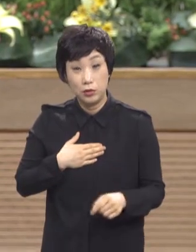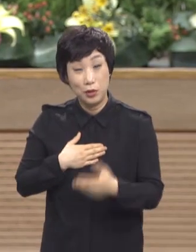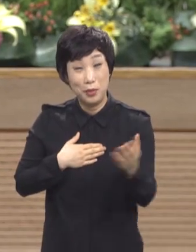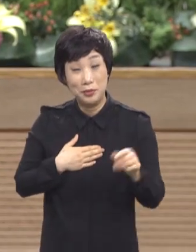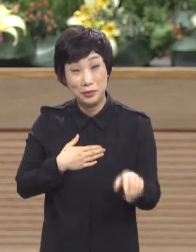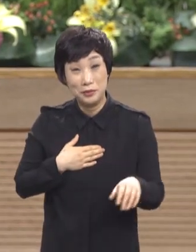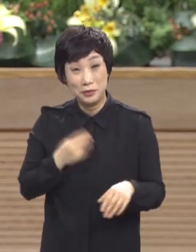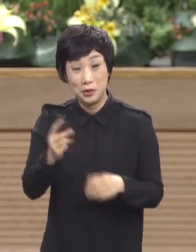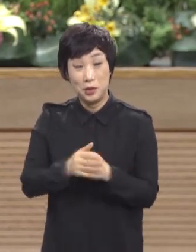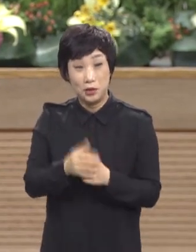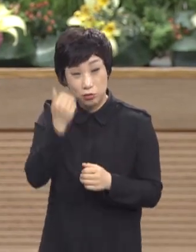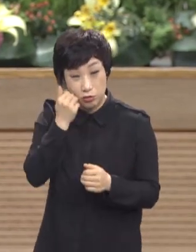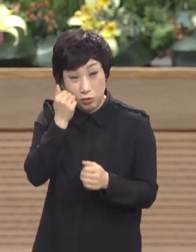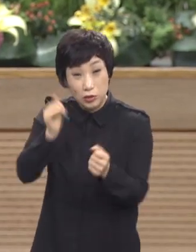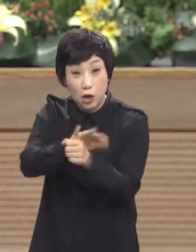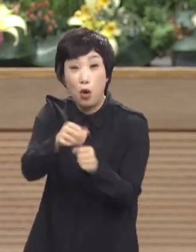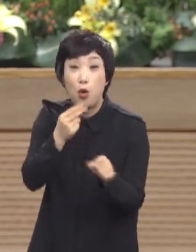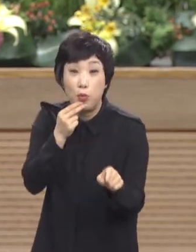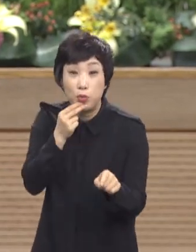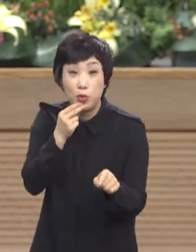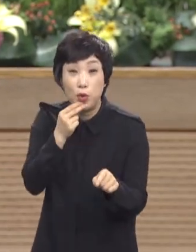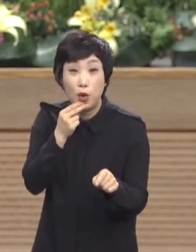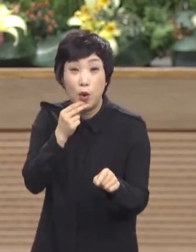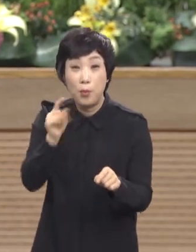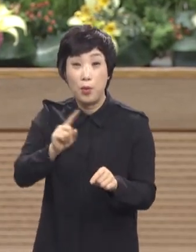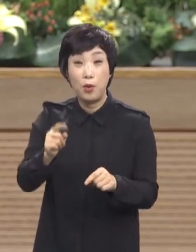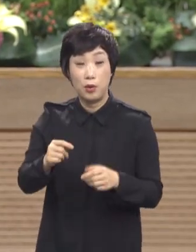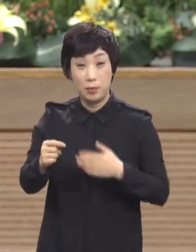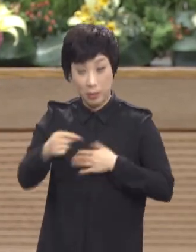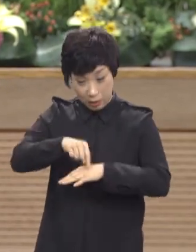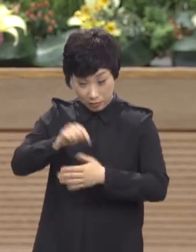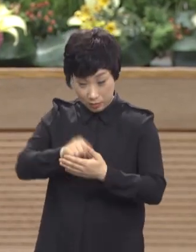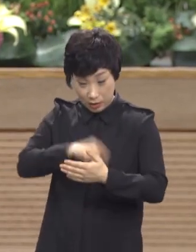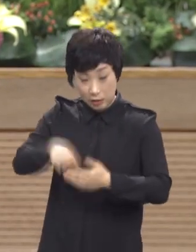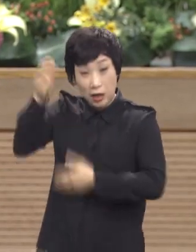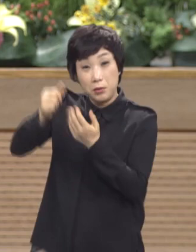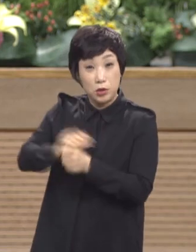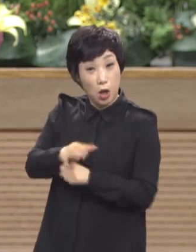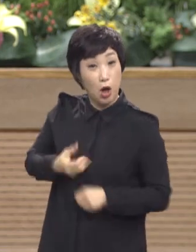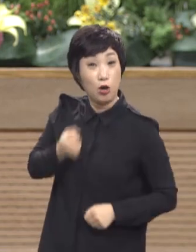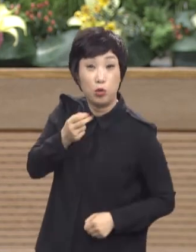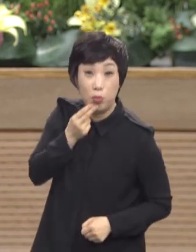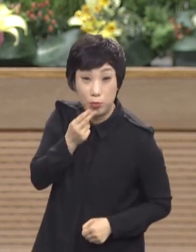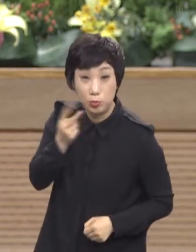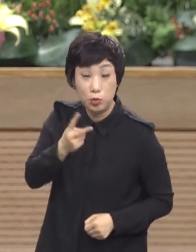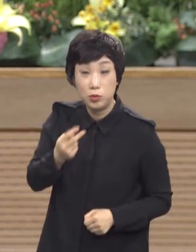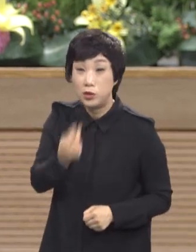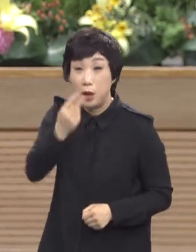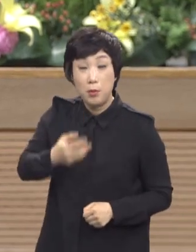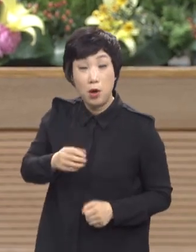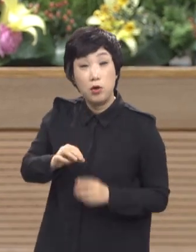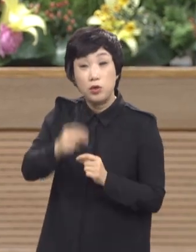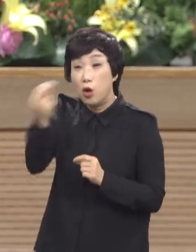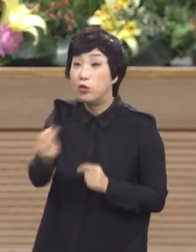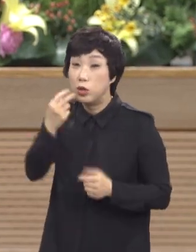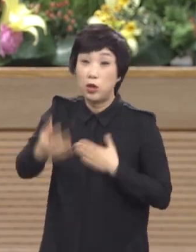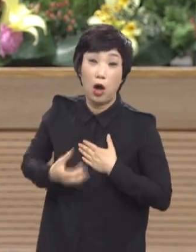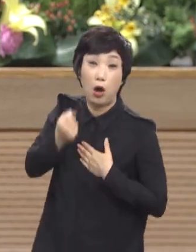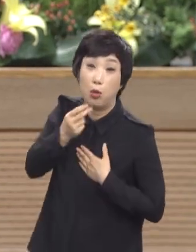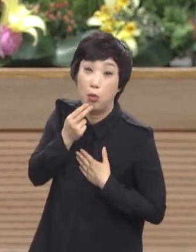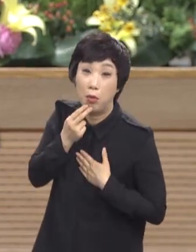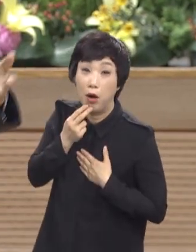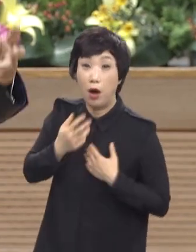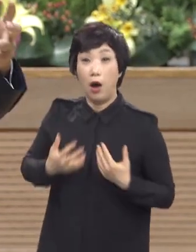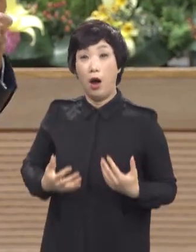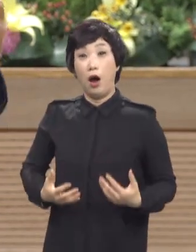번째요. 형제를 사랑하지 않는 자는 그 속에 하나님의 사랑이 없고 생명과 영생이 없는이라고